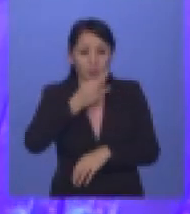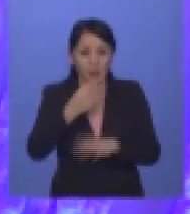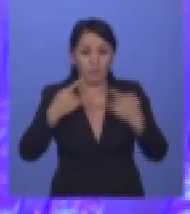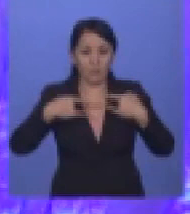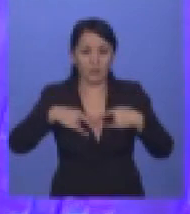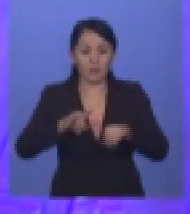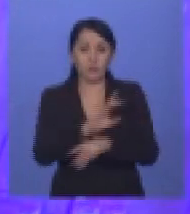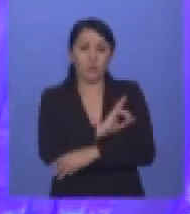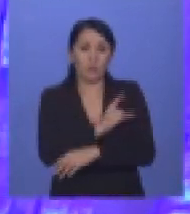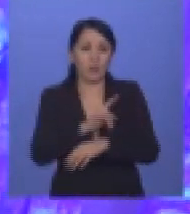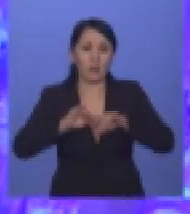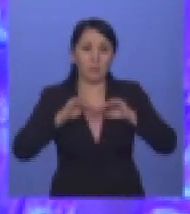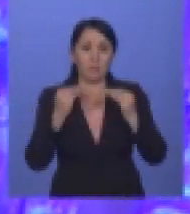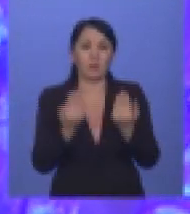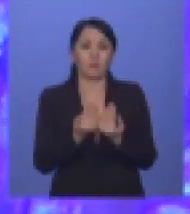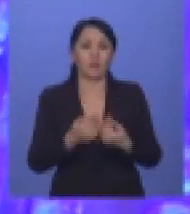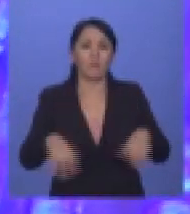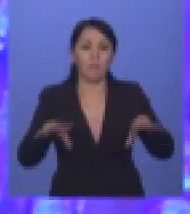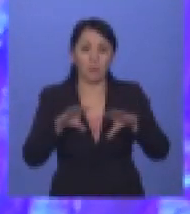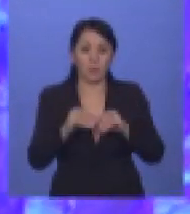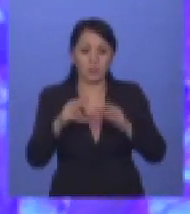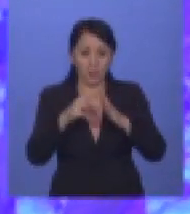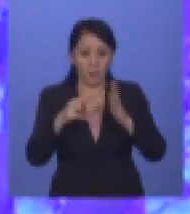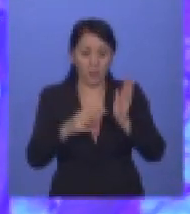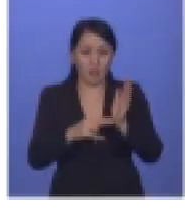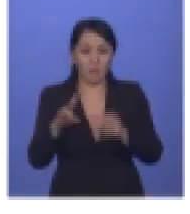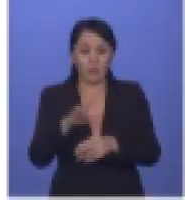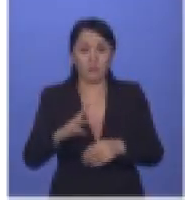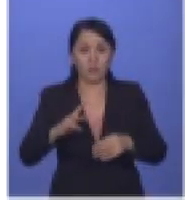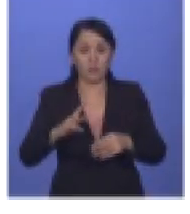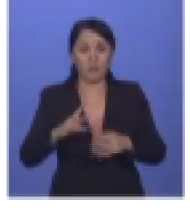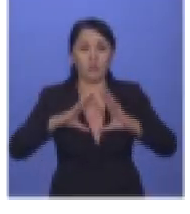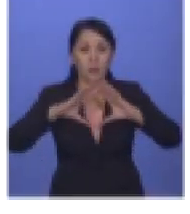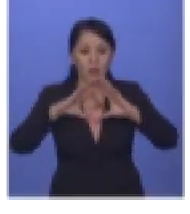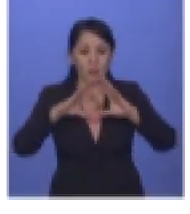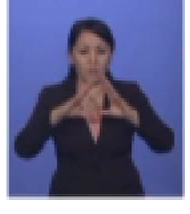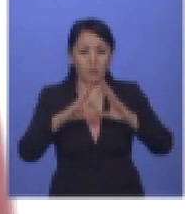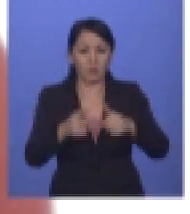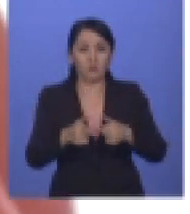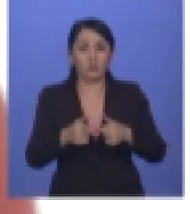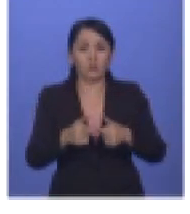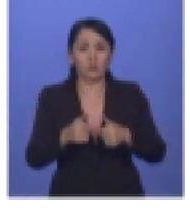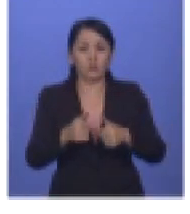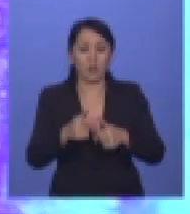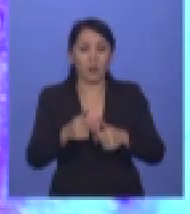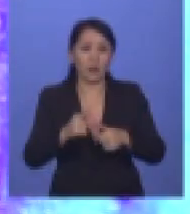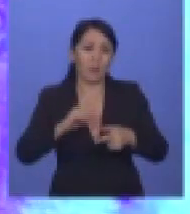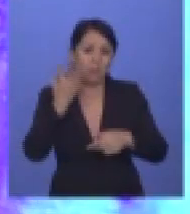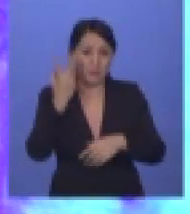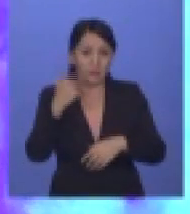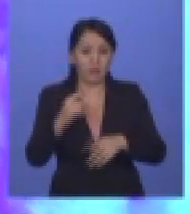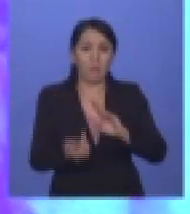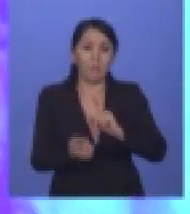туған шақалақтарды күту үшін қажеттінің бәрі бар. Ал 17-ші қарашада әлемнің барлық перинаталдық орталықтары күлгін түспен жарықтандырылады. Бұл